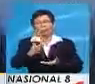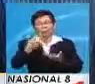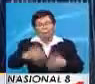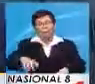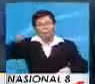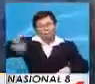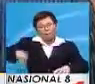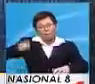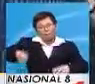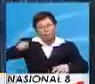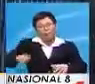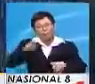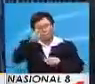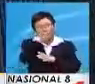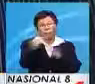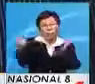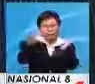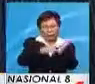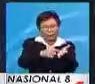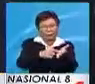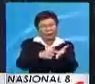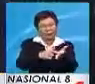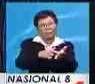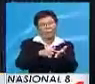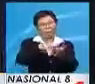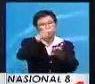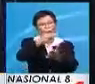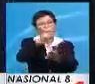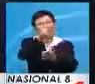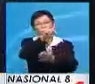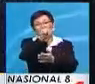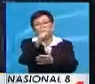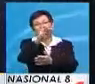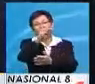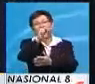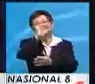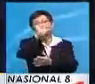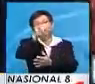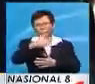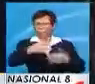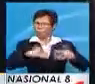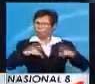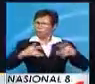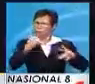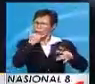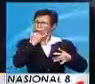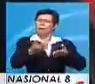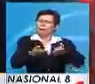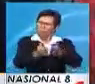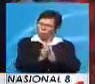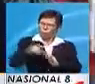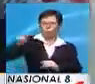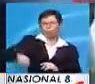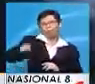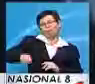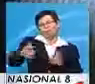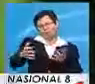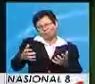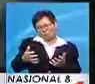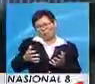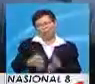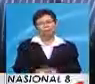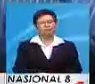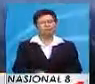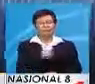dibicarakan pertuduhan sekali lagi hari ini Muhamad huzaiah mengaku tidak bersalah dan mohon dibicarakan